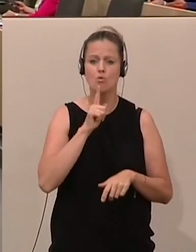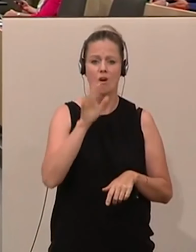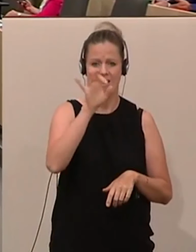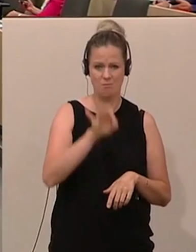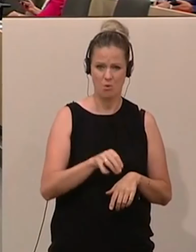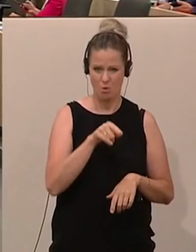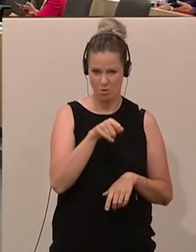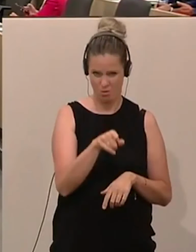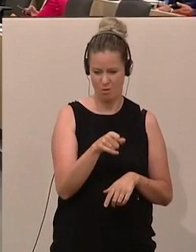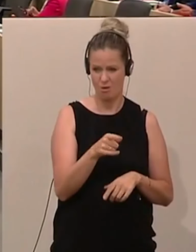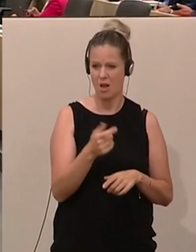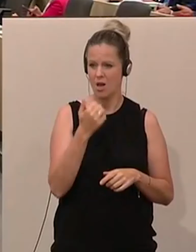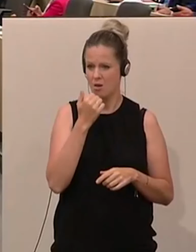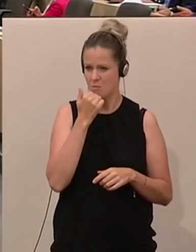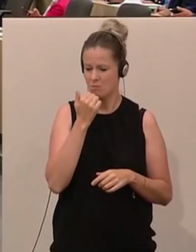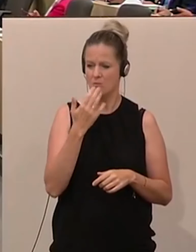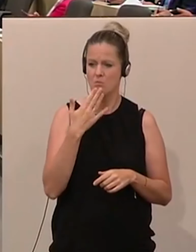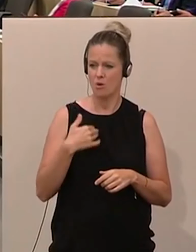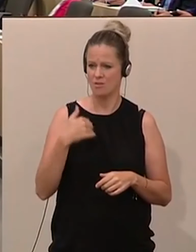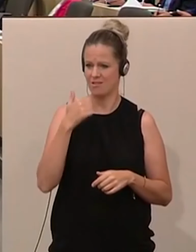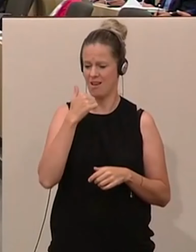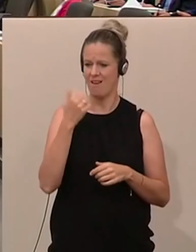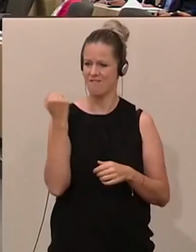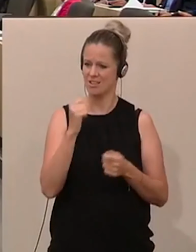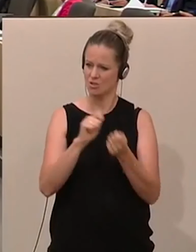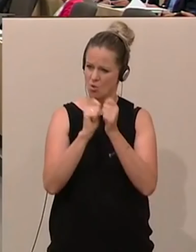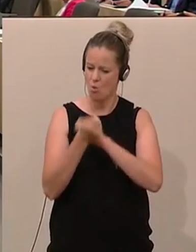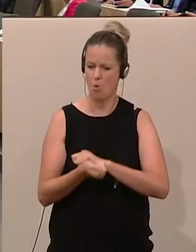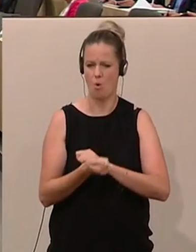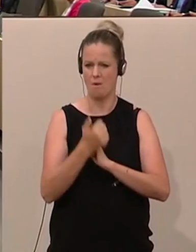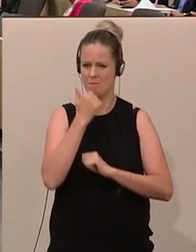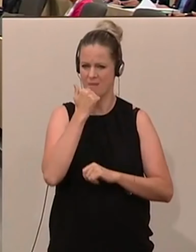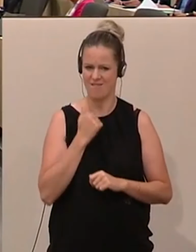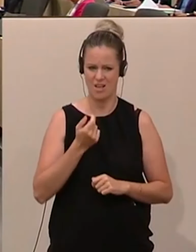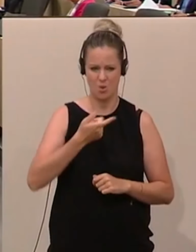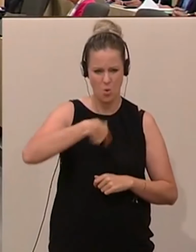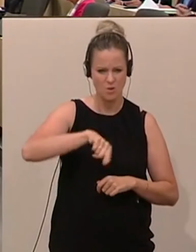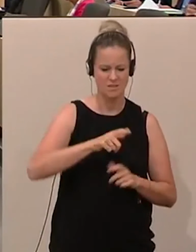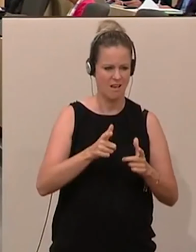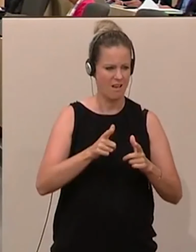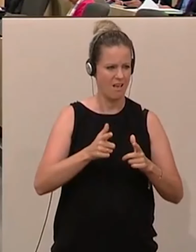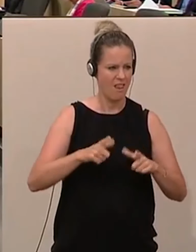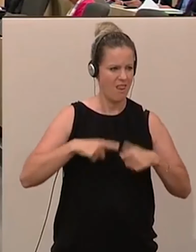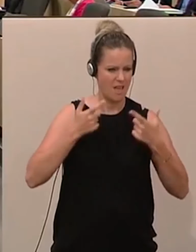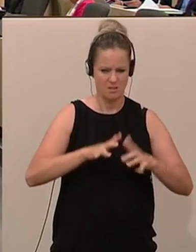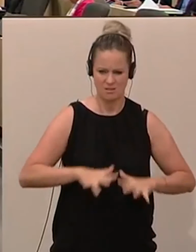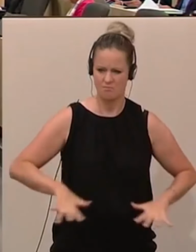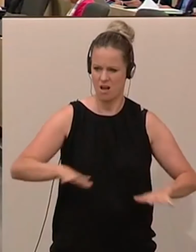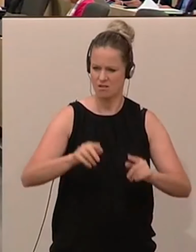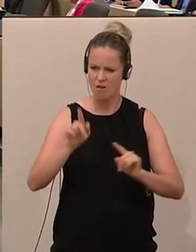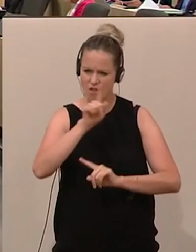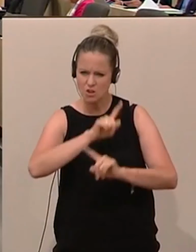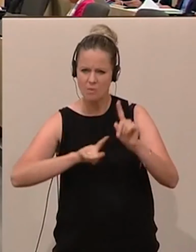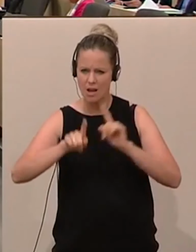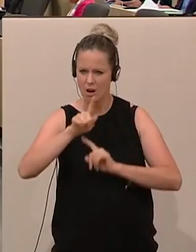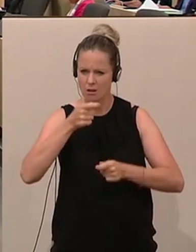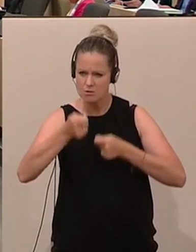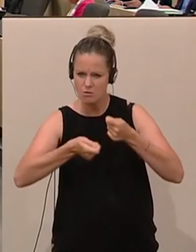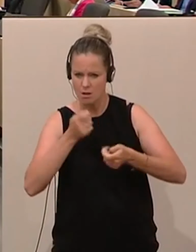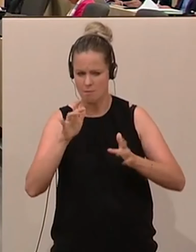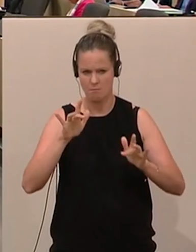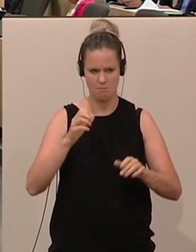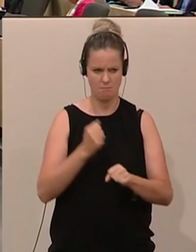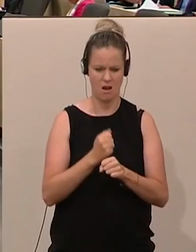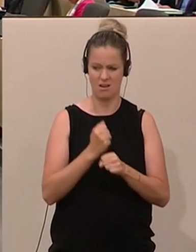privatisieren und mit unserer lebensgrundlage de facto spekulieren wollen meine damen und herren hier werden